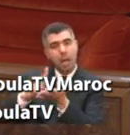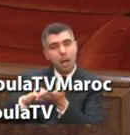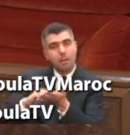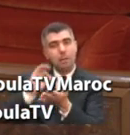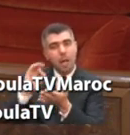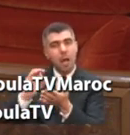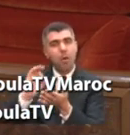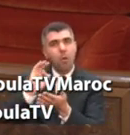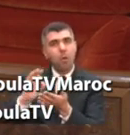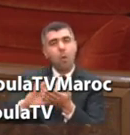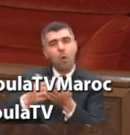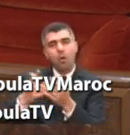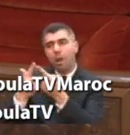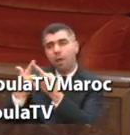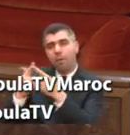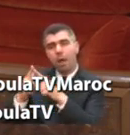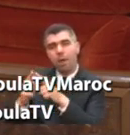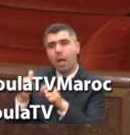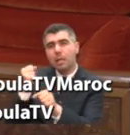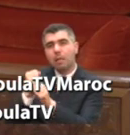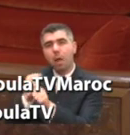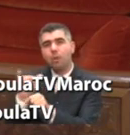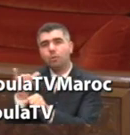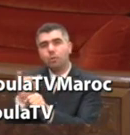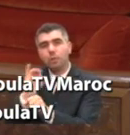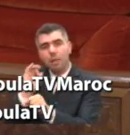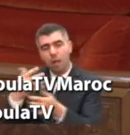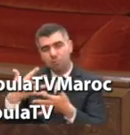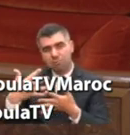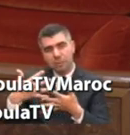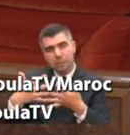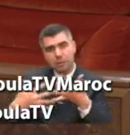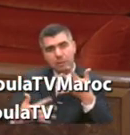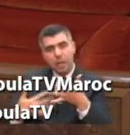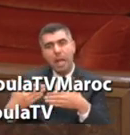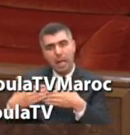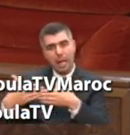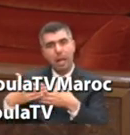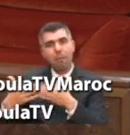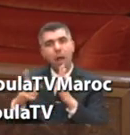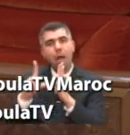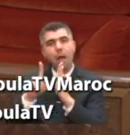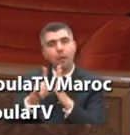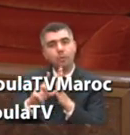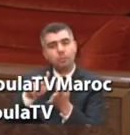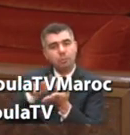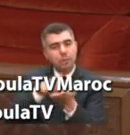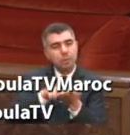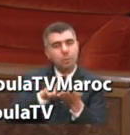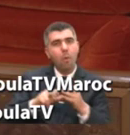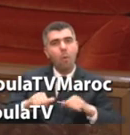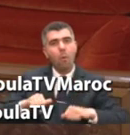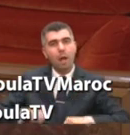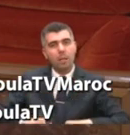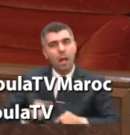لائحة المهن الفنية، وكذلك هناك مراسم أخرى في طور المصادقة خصوصا مع القطاعات الحكومية ديال